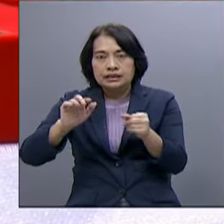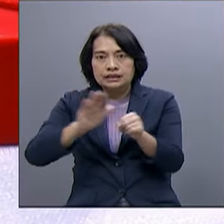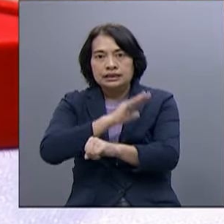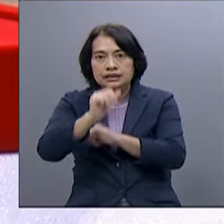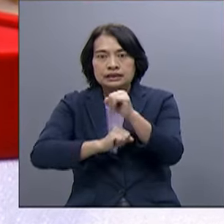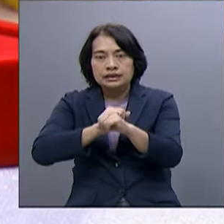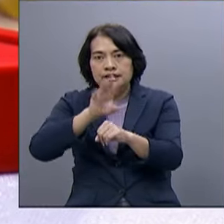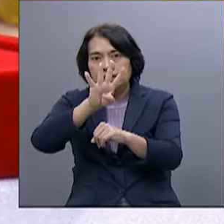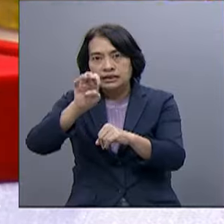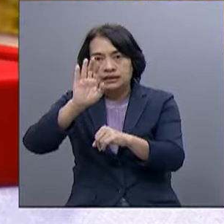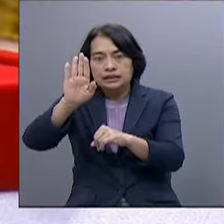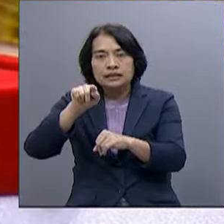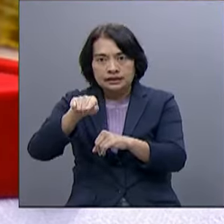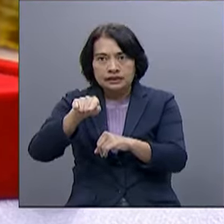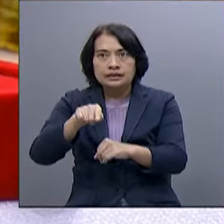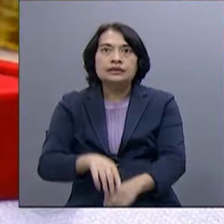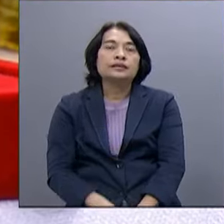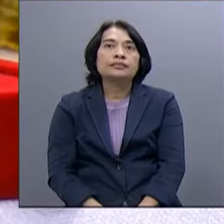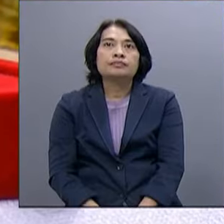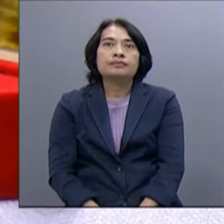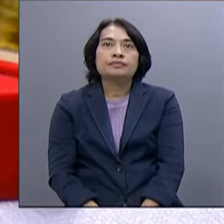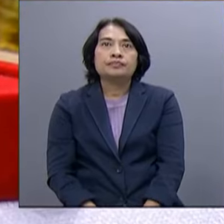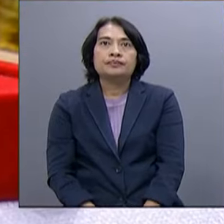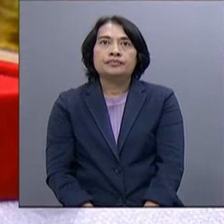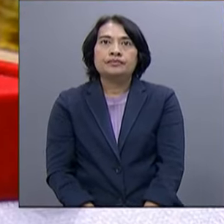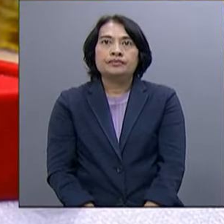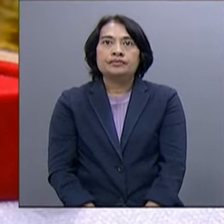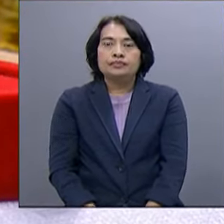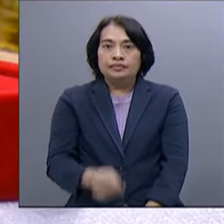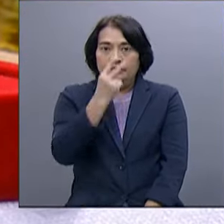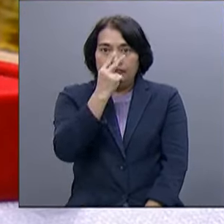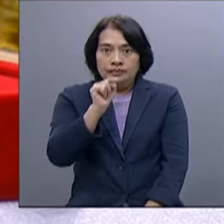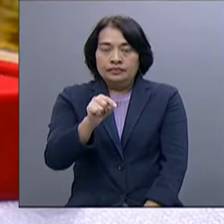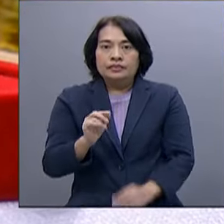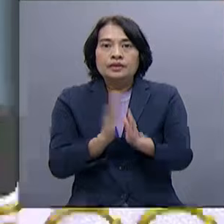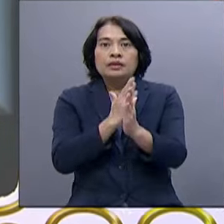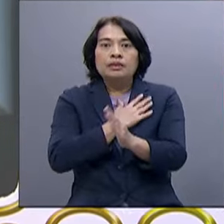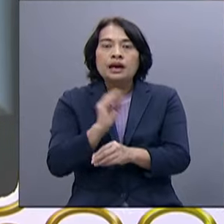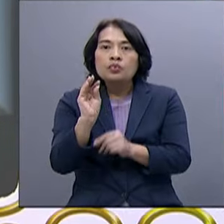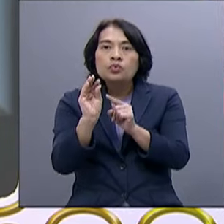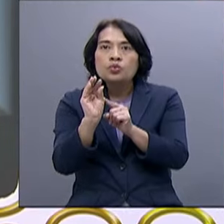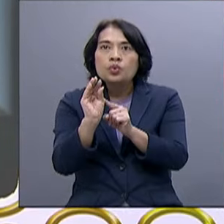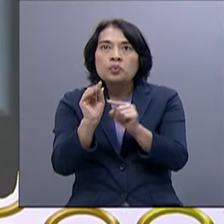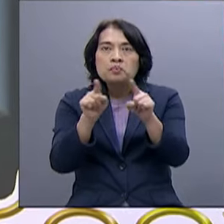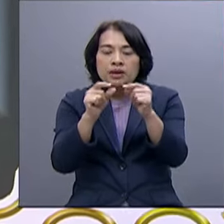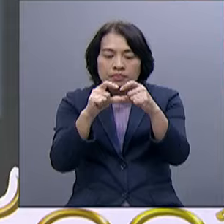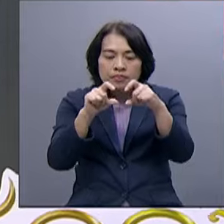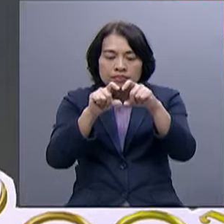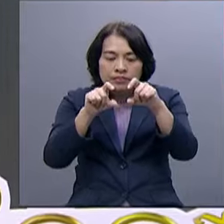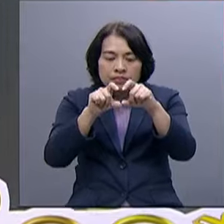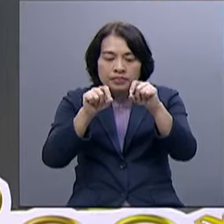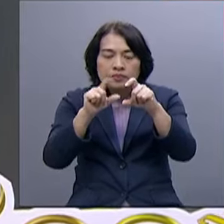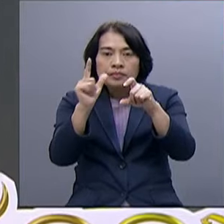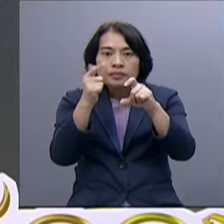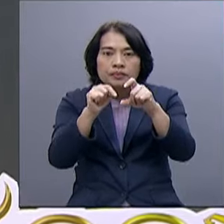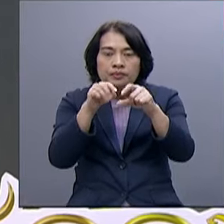ะครับซึ่งก็ถ้าสังเกตนะครับสังเกตก็จะเห็นว่าในเนื้อองค์พระบางองค์เนี่ยก็จะมีเหมือนเป็นทองคำเปลว ครับจากรอยพุทธบ